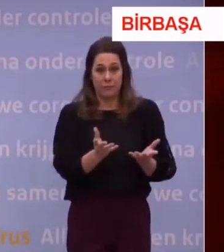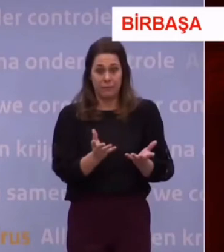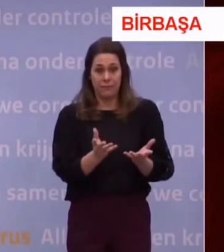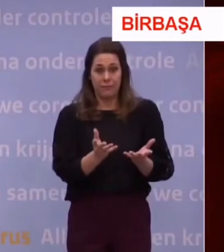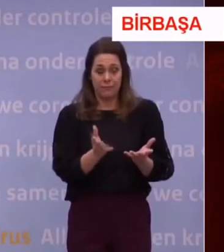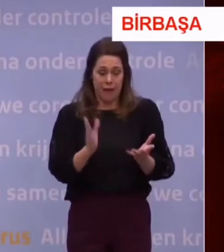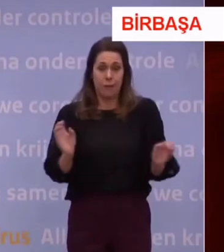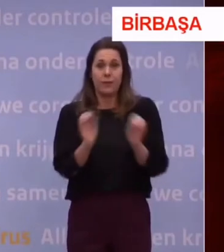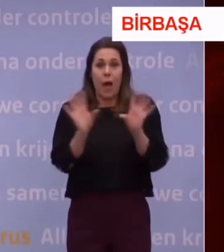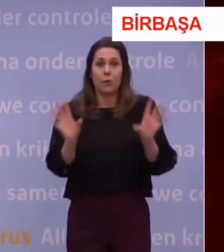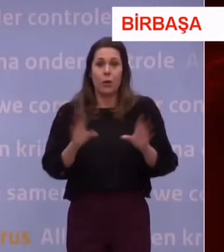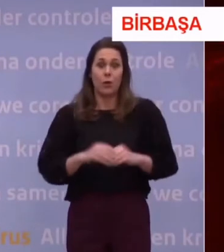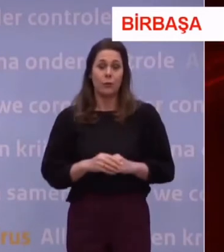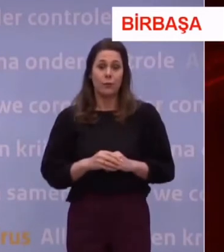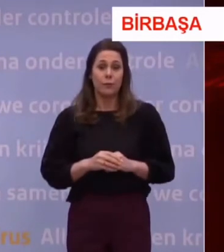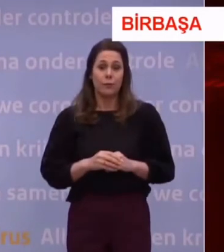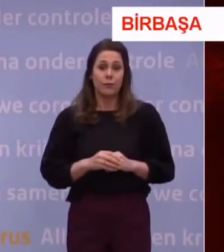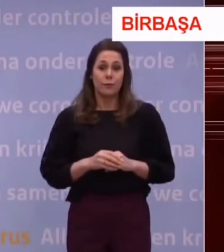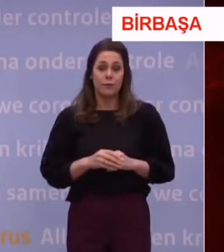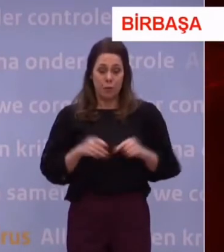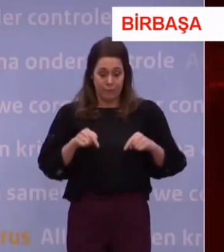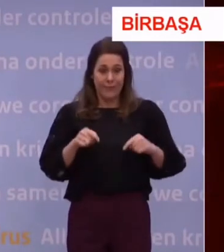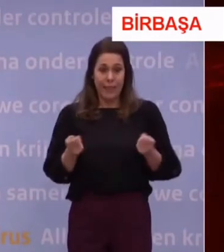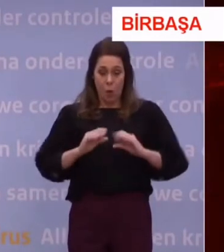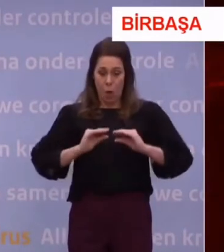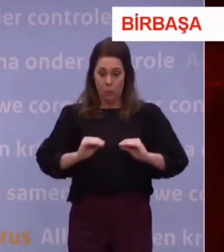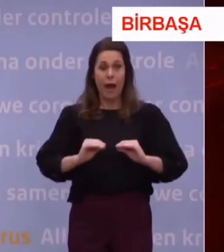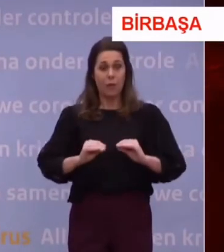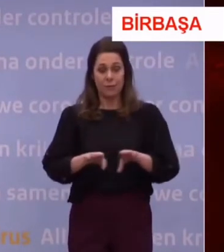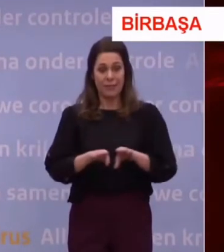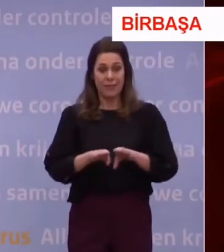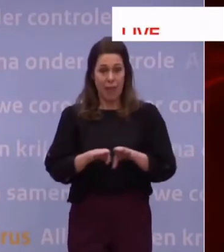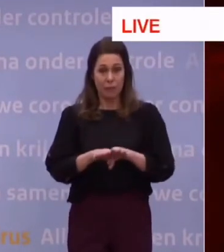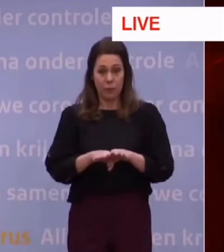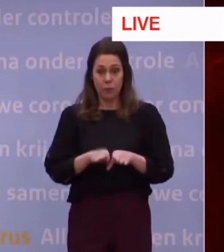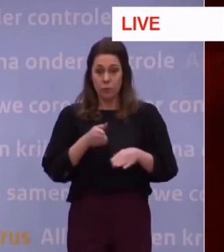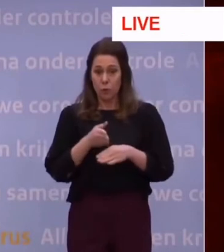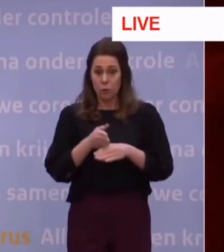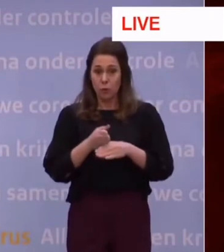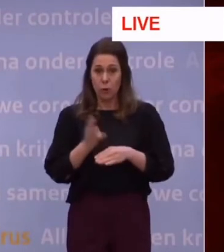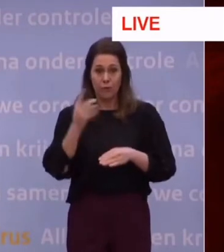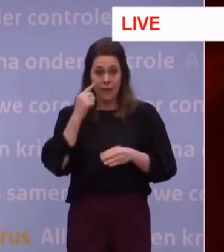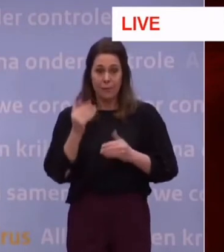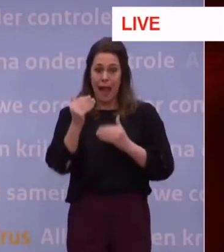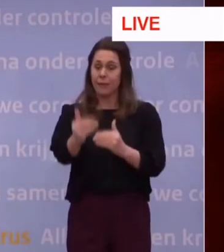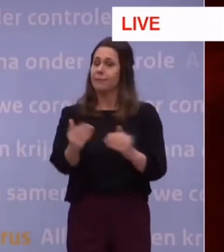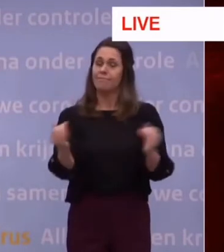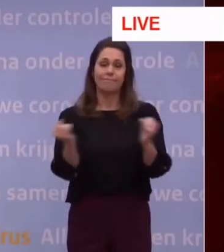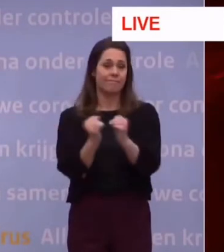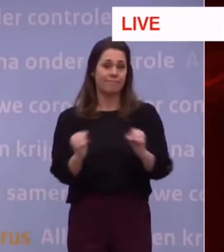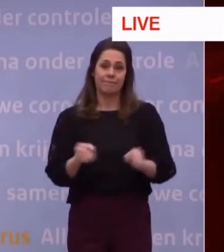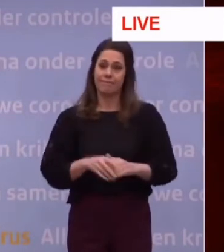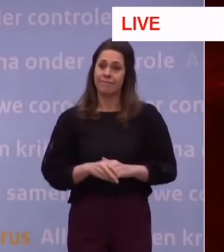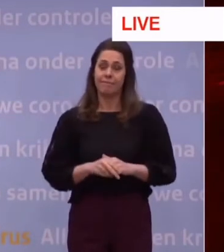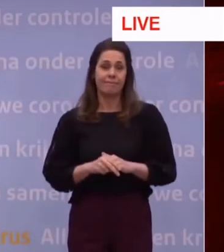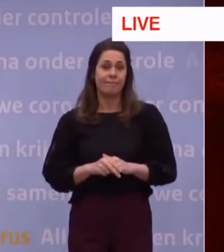Niderlandda mart ayının 15, 16 və 17-sində keçiriləcək seçkilər günü olacaq. Belə ki,